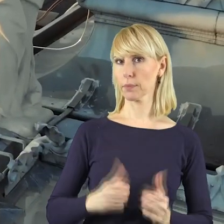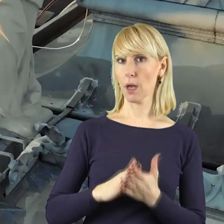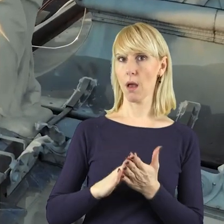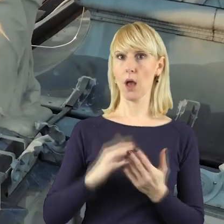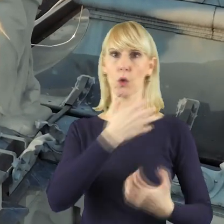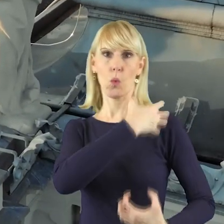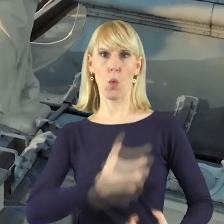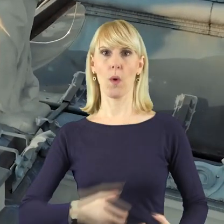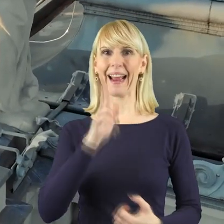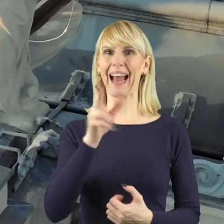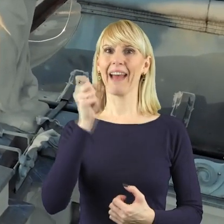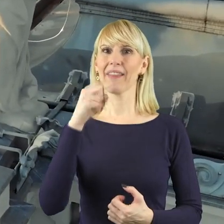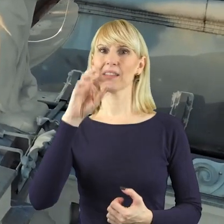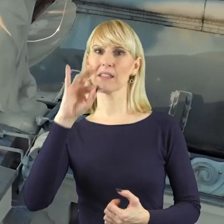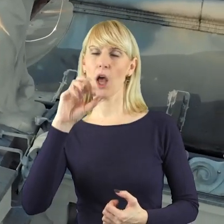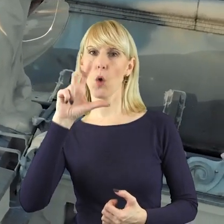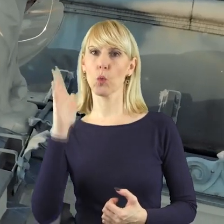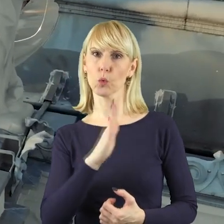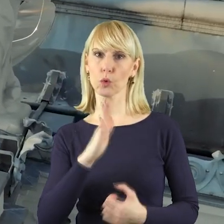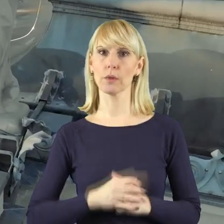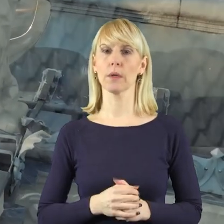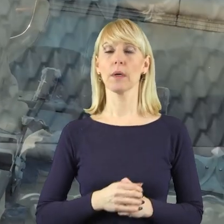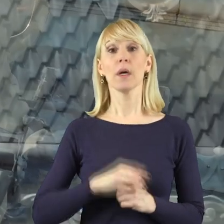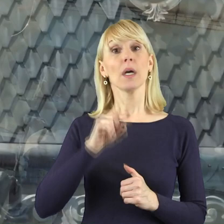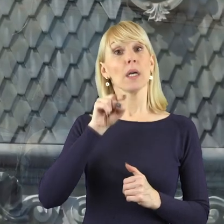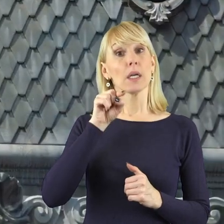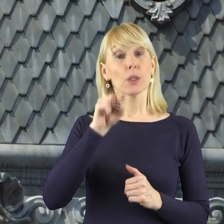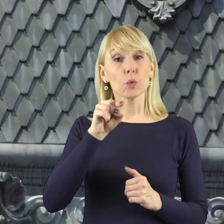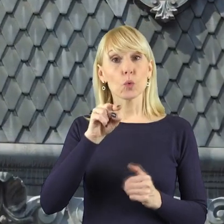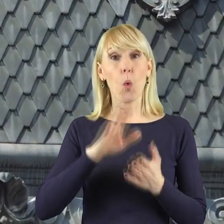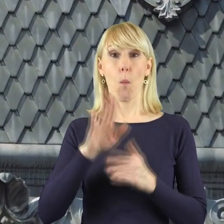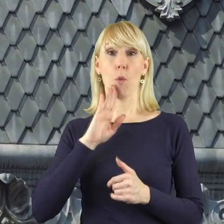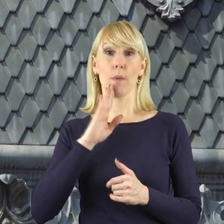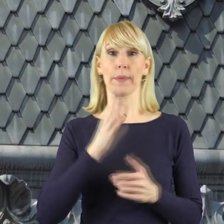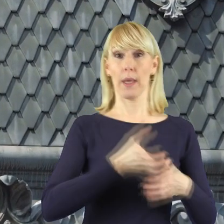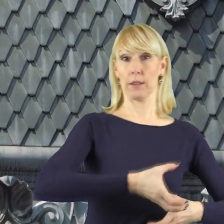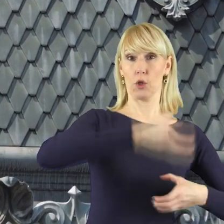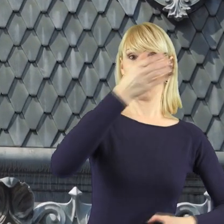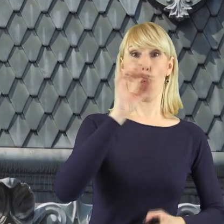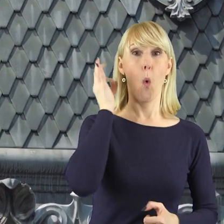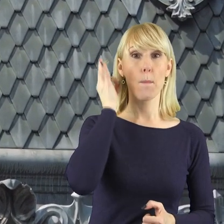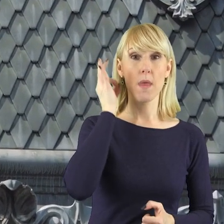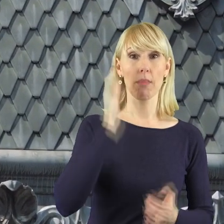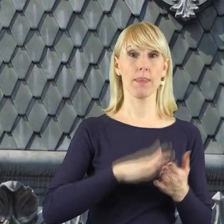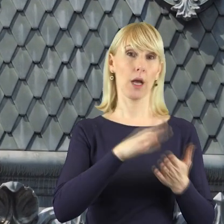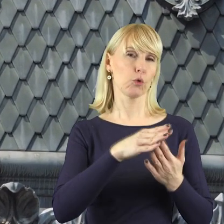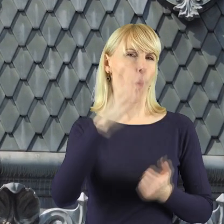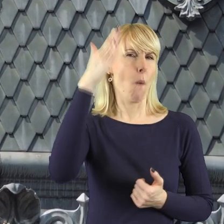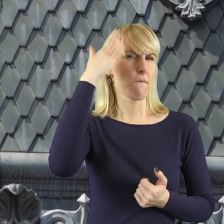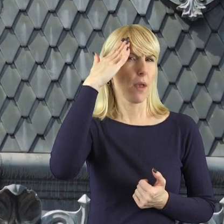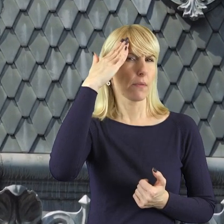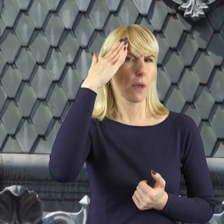kaduceusz. W dużo bardziej współczesnej konwencji ukazana została kobieta symbolizująca wiedzę lub